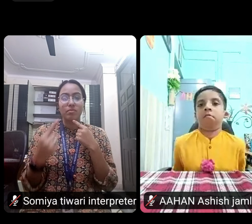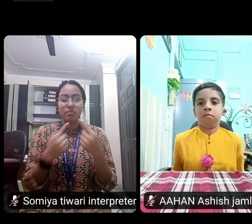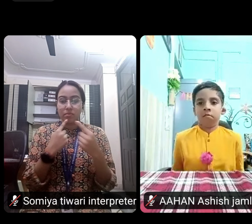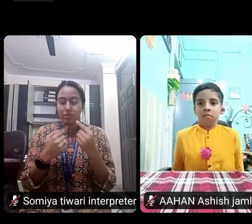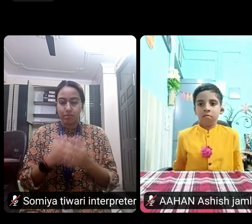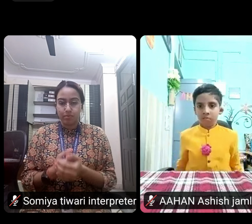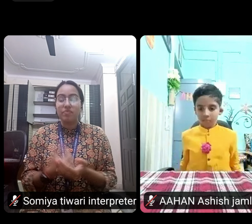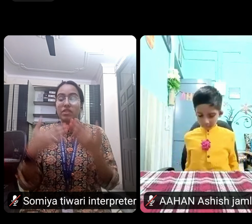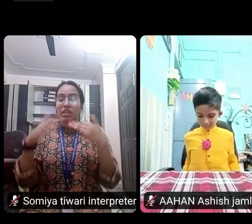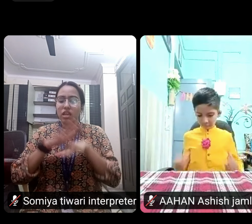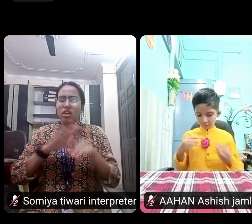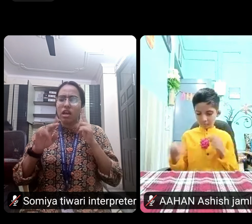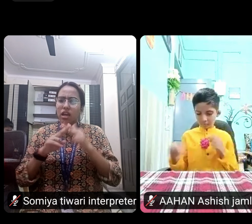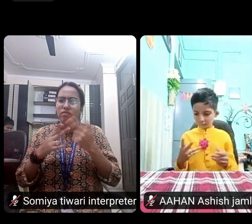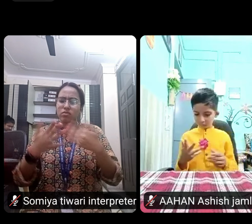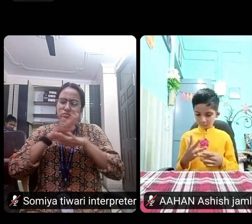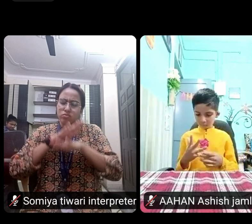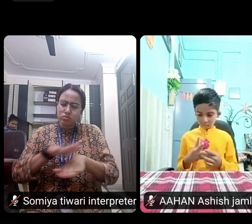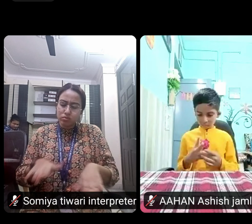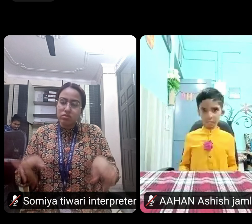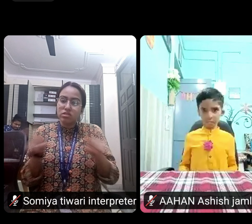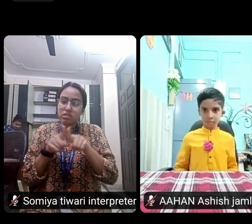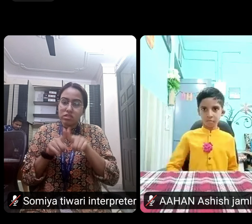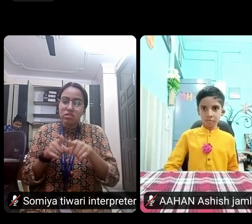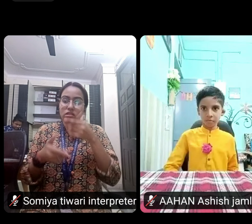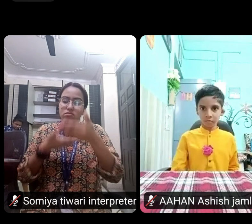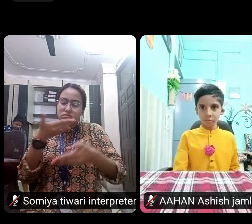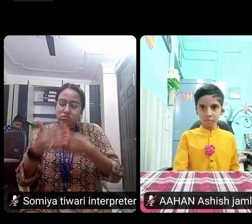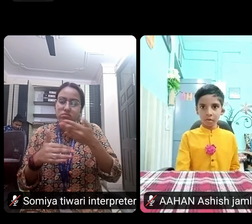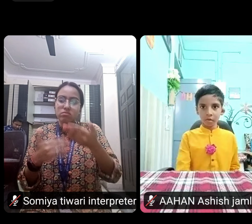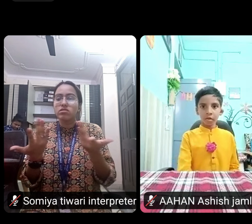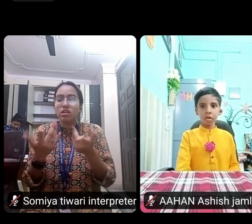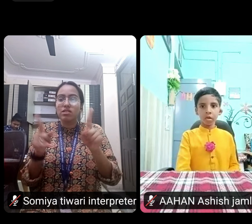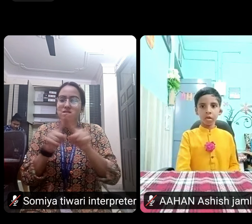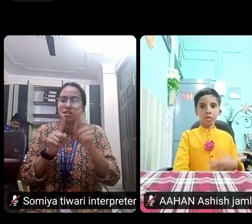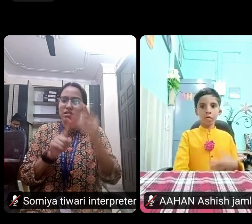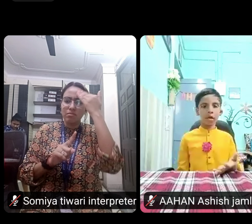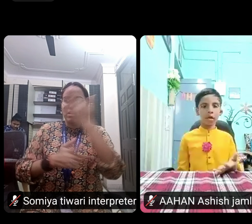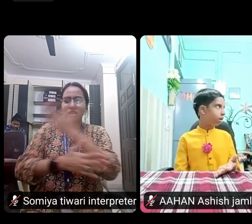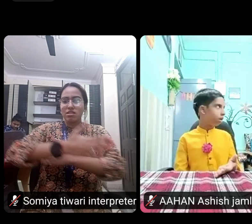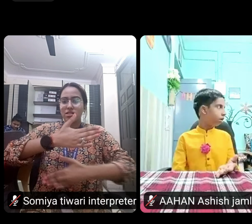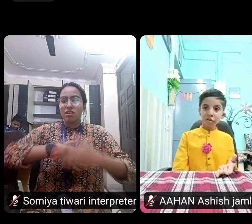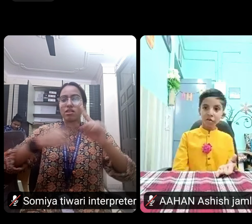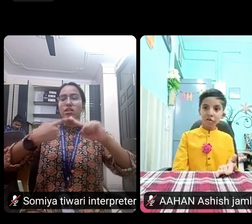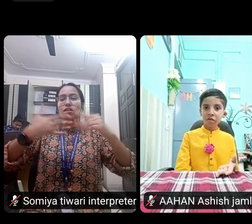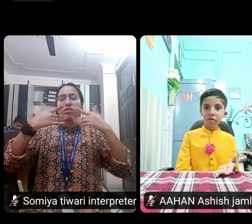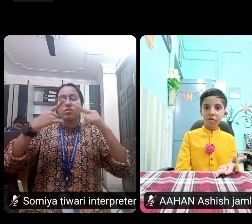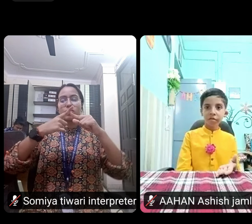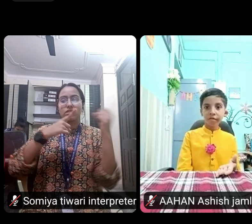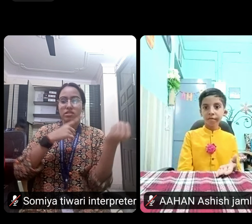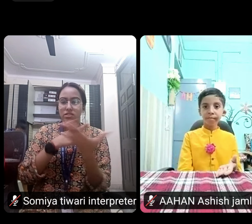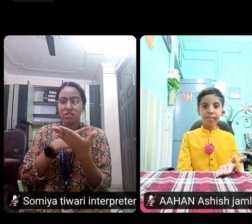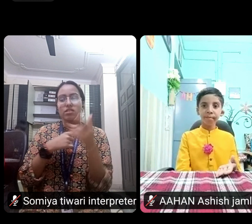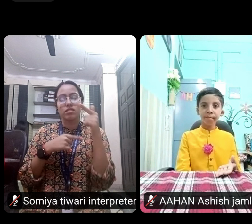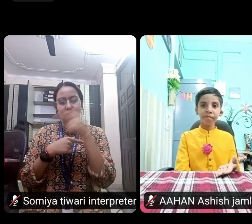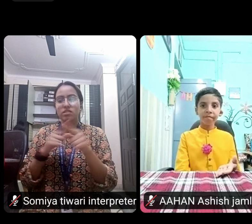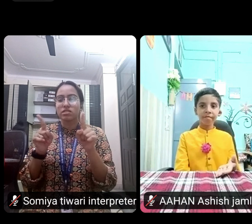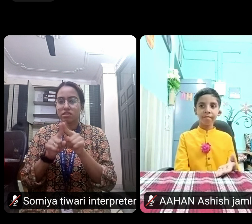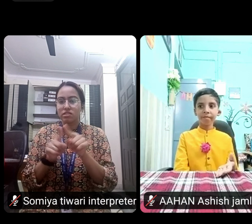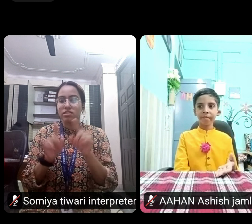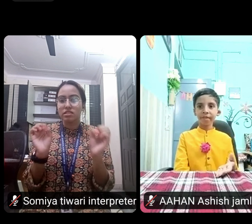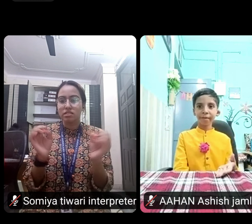अर्ली इंटरवेंशन पे है. और ये प्रोग्राम सार्थक ने ऑर्गेनाइज किया है. वैसे तो आप लोग सब शायद सार्थक के बारे में जानते होंगे, बट शॉर्ट में मैं आपको थोड़ा